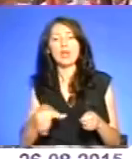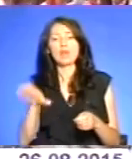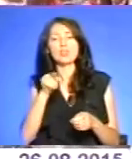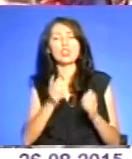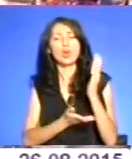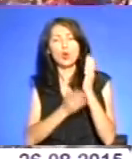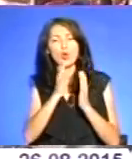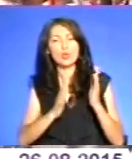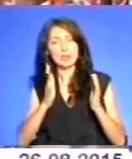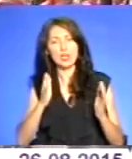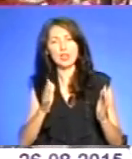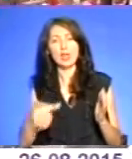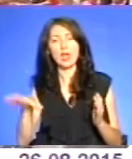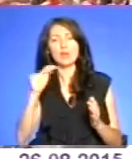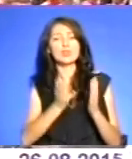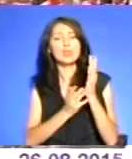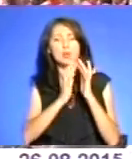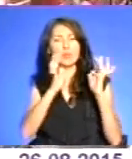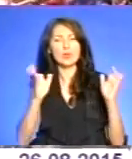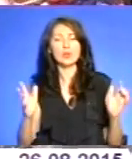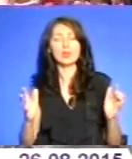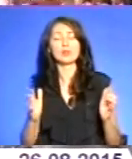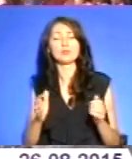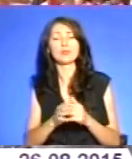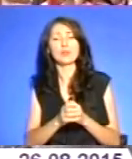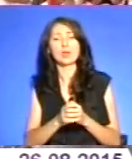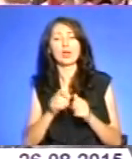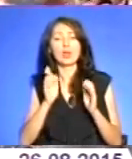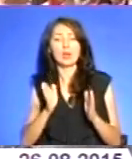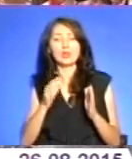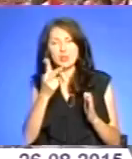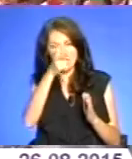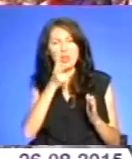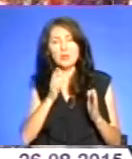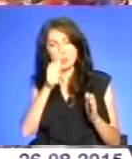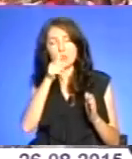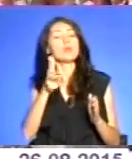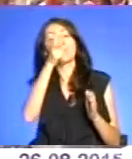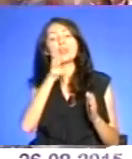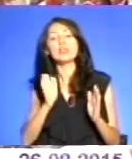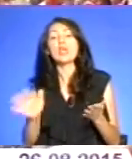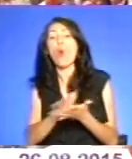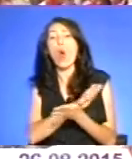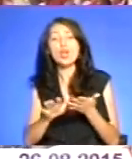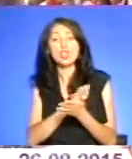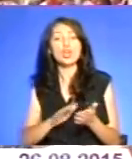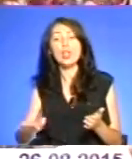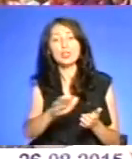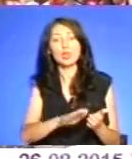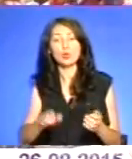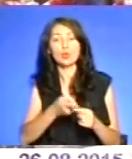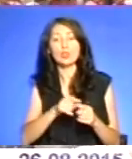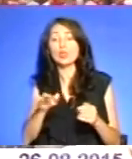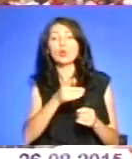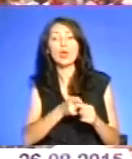ті хащі, які були тут, тобто потрапили тільки 3 місяці на те, щоб зробити очищення. Це територія, яка має чудові дерева, які не